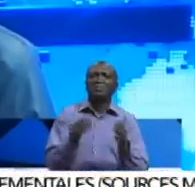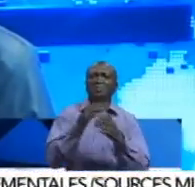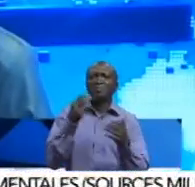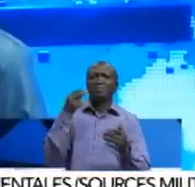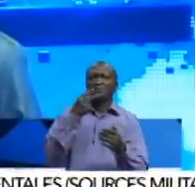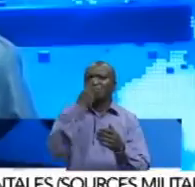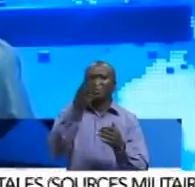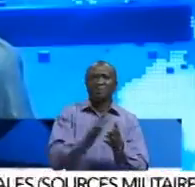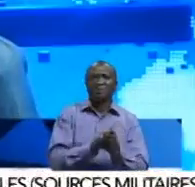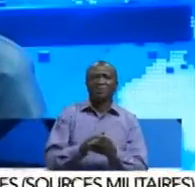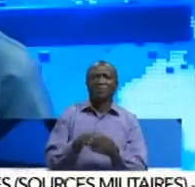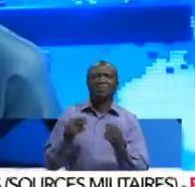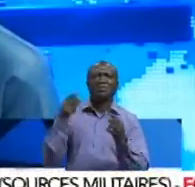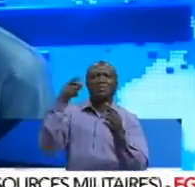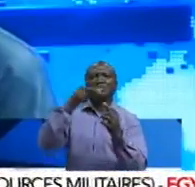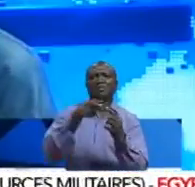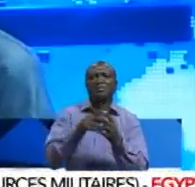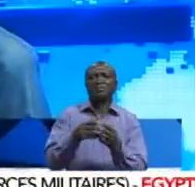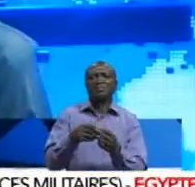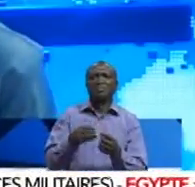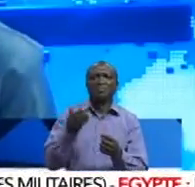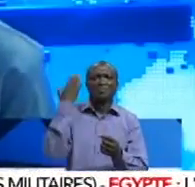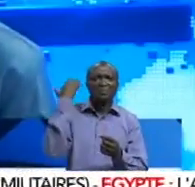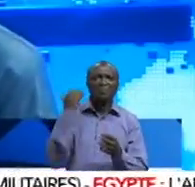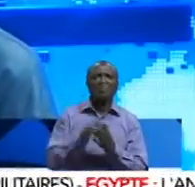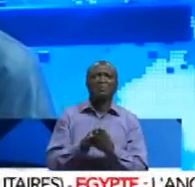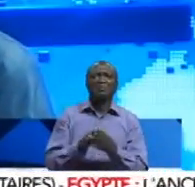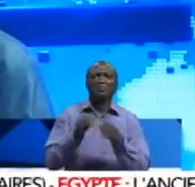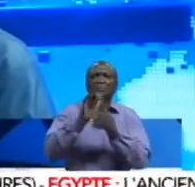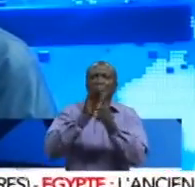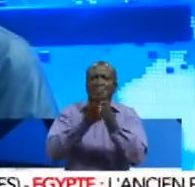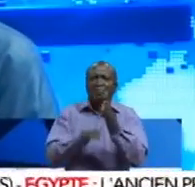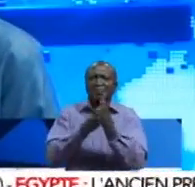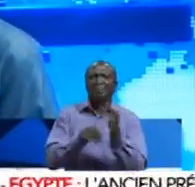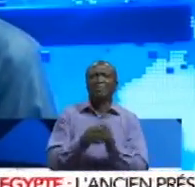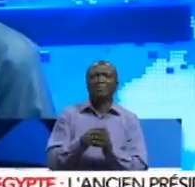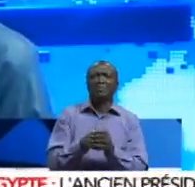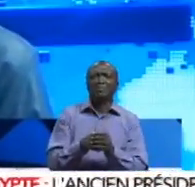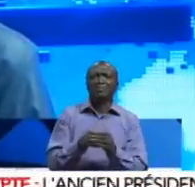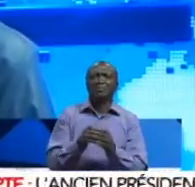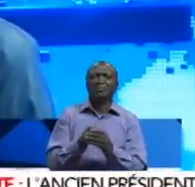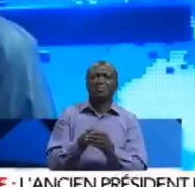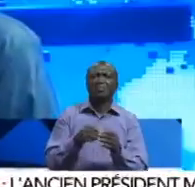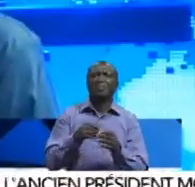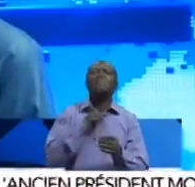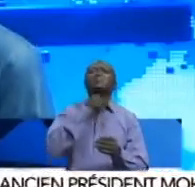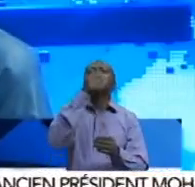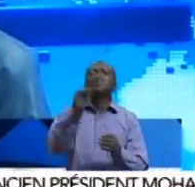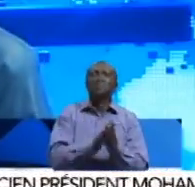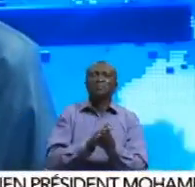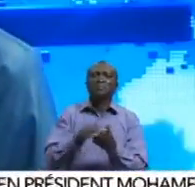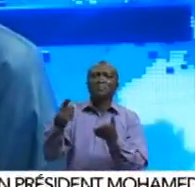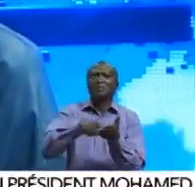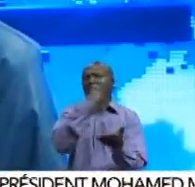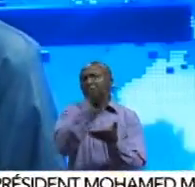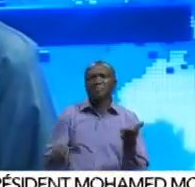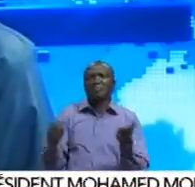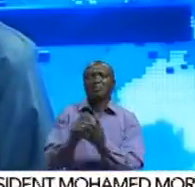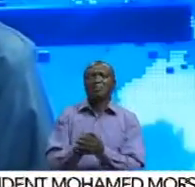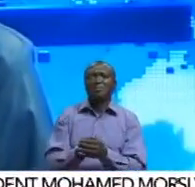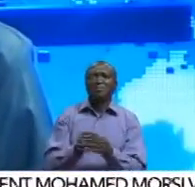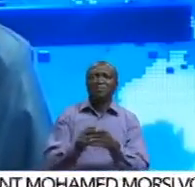c'est c'est vers l'abolution dernièrement il y a moins d'un mois la Guinée a a aboui la peine de mort et au Sénégal